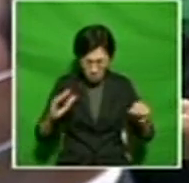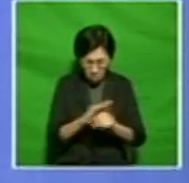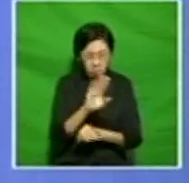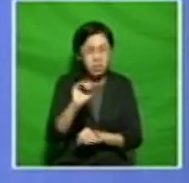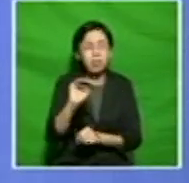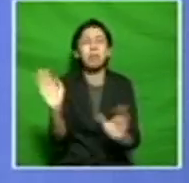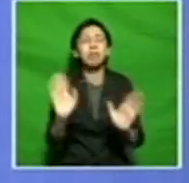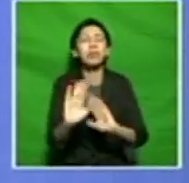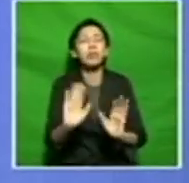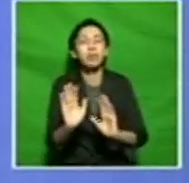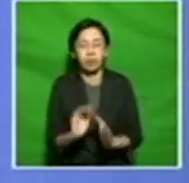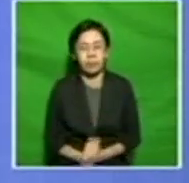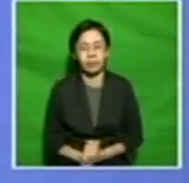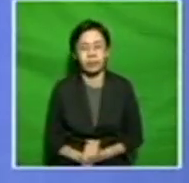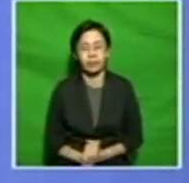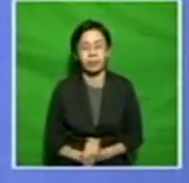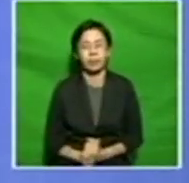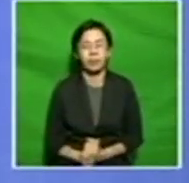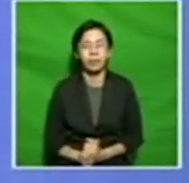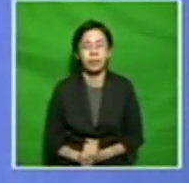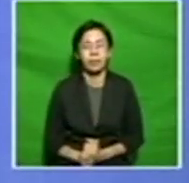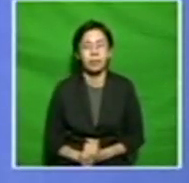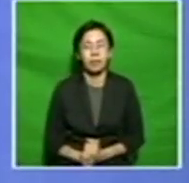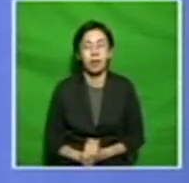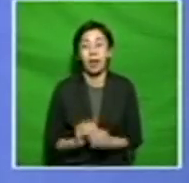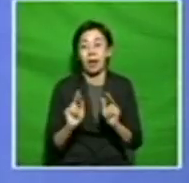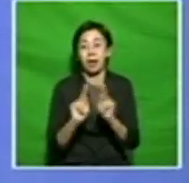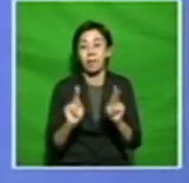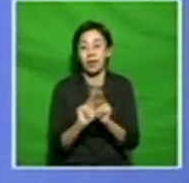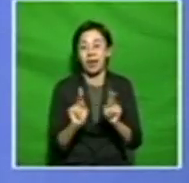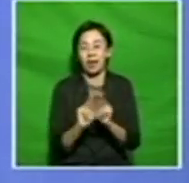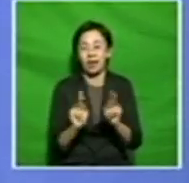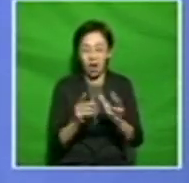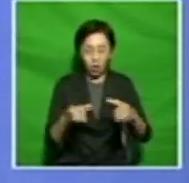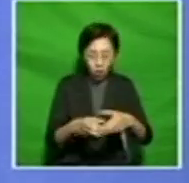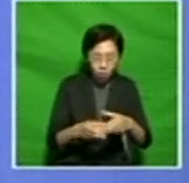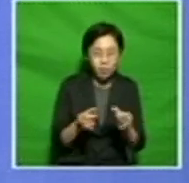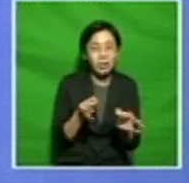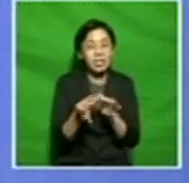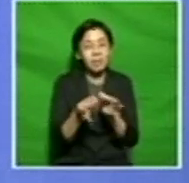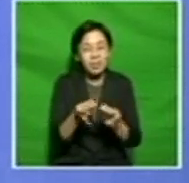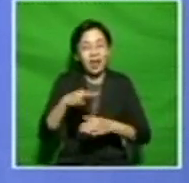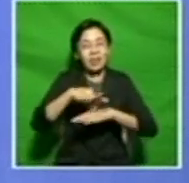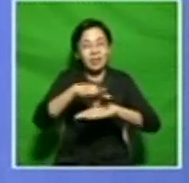คนแล้วก็สามารถตั้งกรรมการเฉพาะกิจตั้งที่ปรึกษา